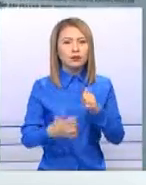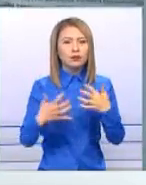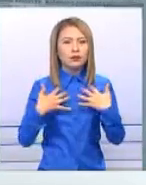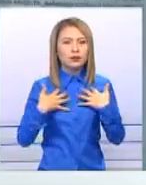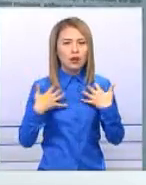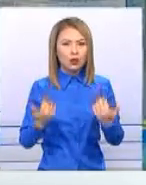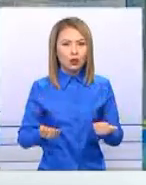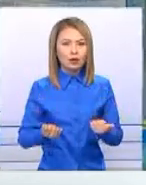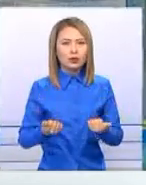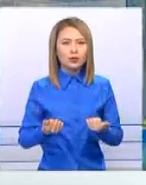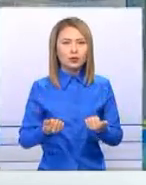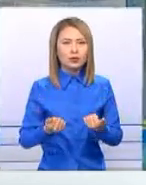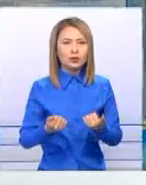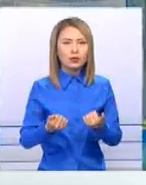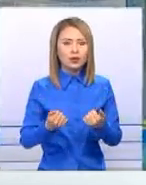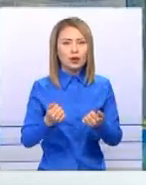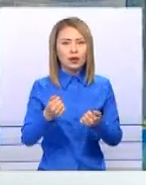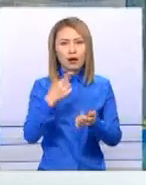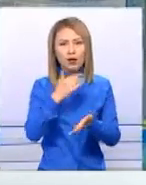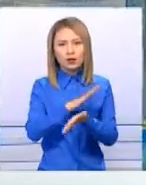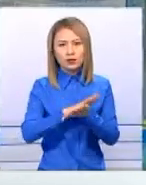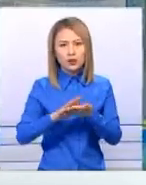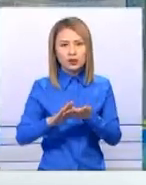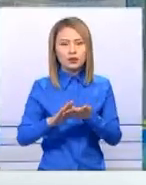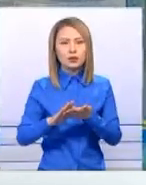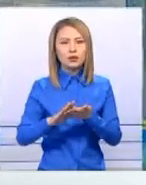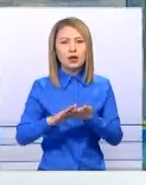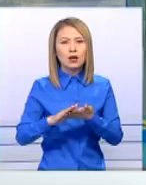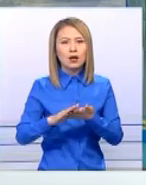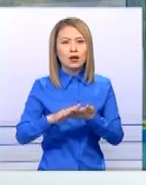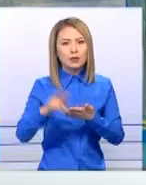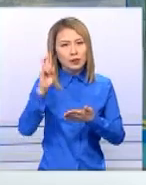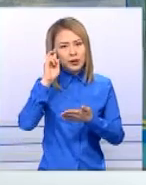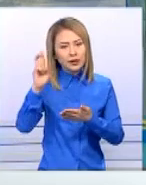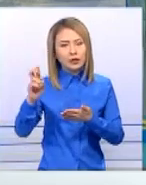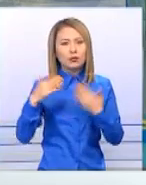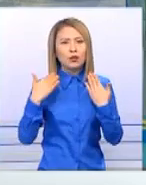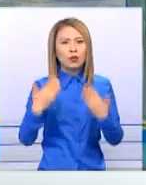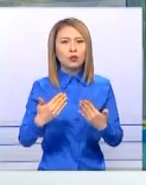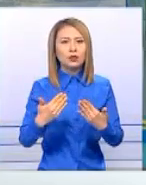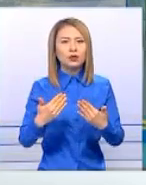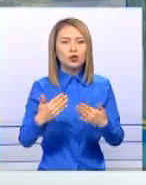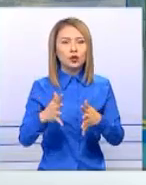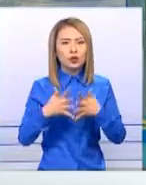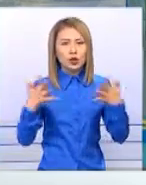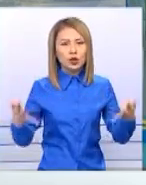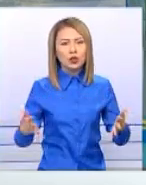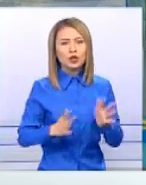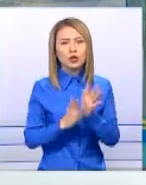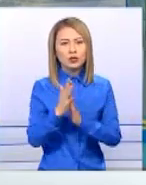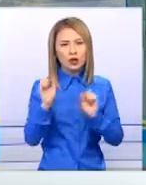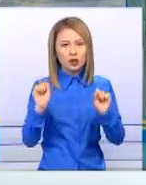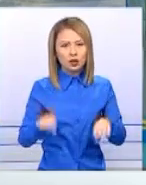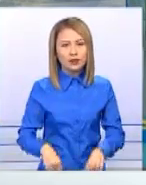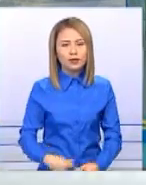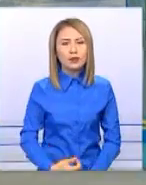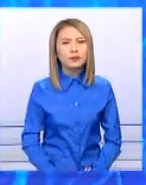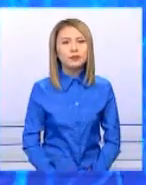сүру керек. Тек қана қаны таза, санасы таза мемлекет қана, халық қана үлкен жетістіктерге жете алады.